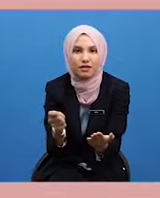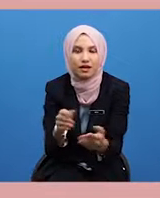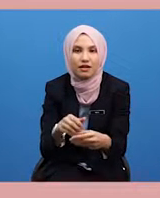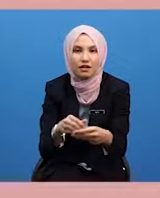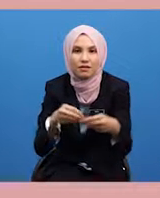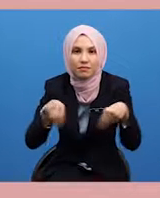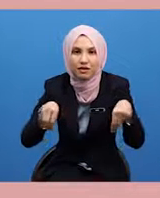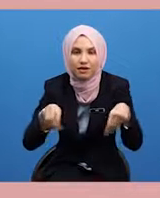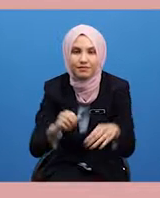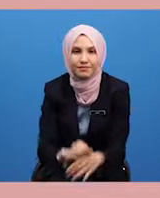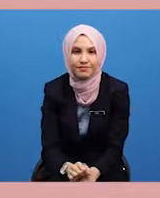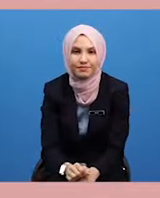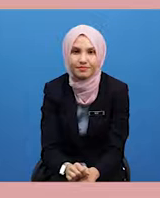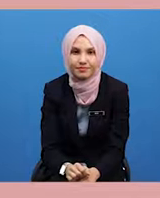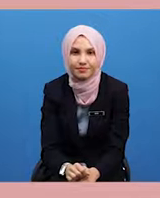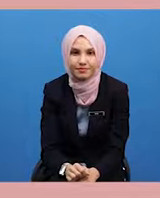merekah lalu pecah.